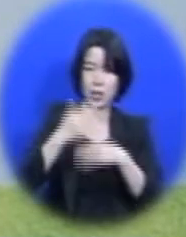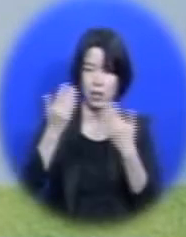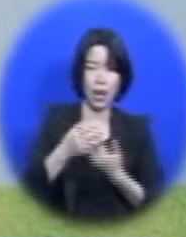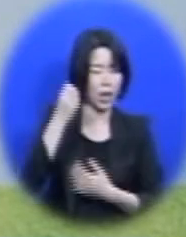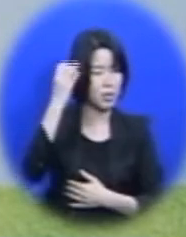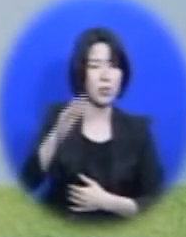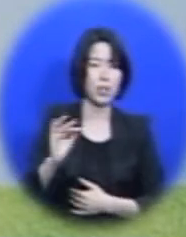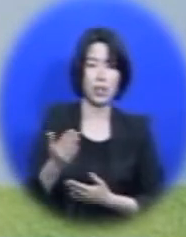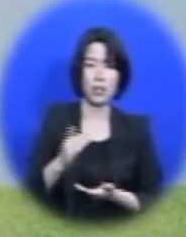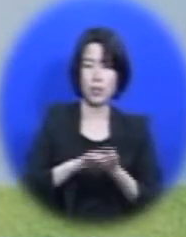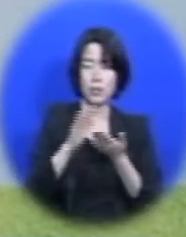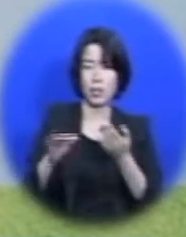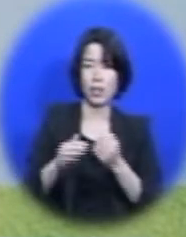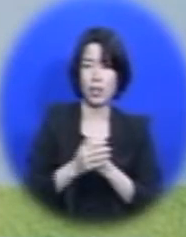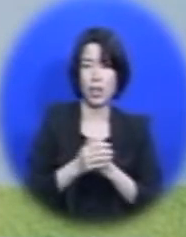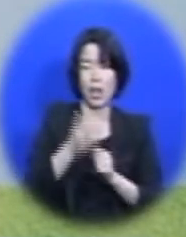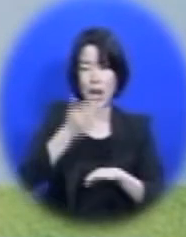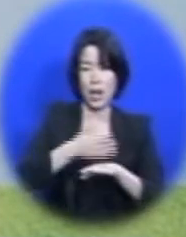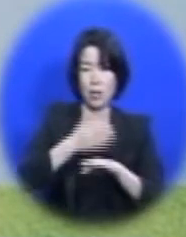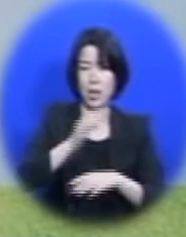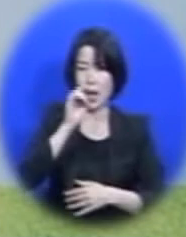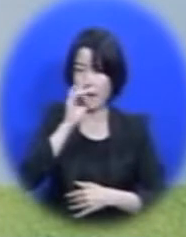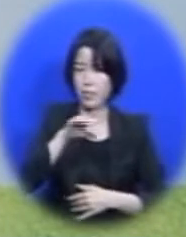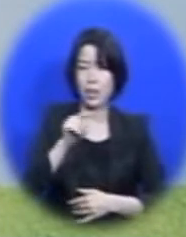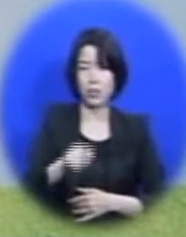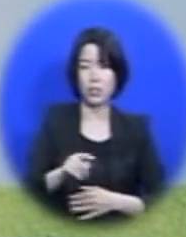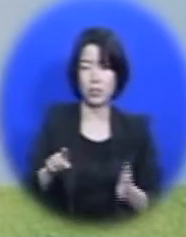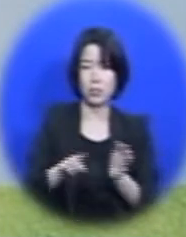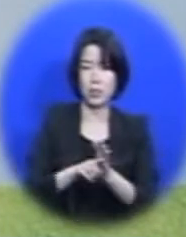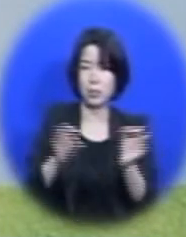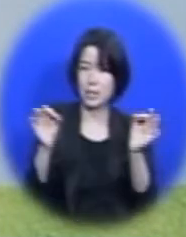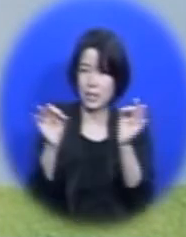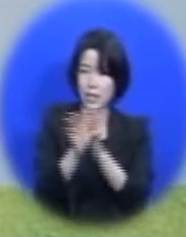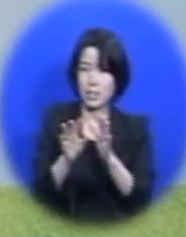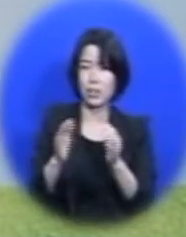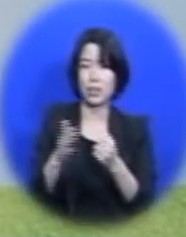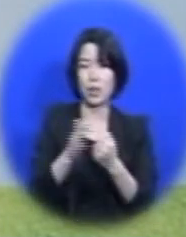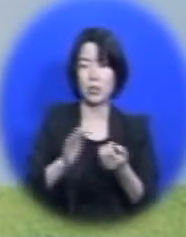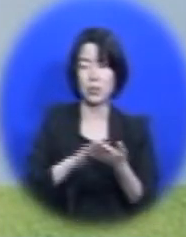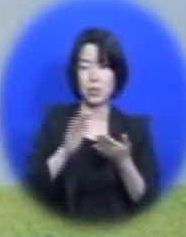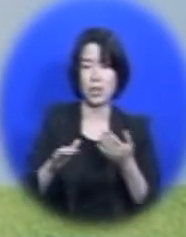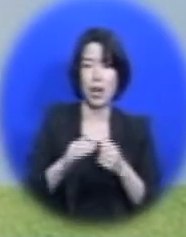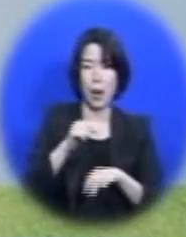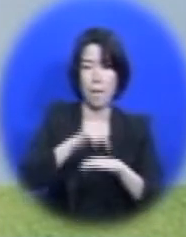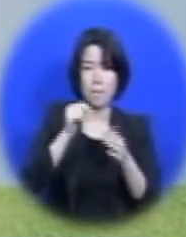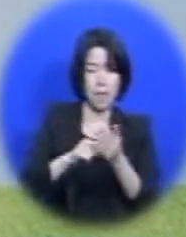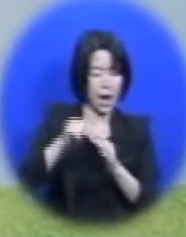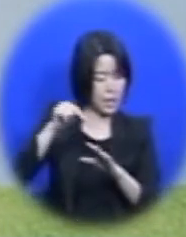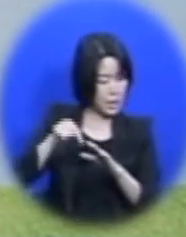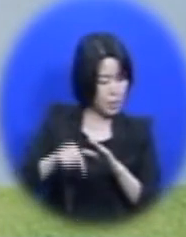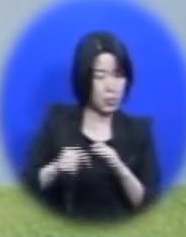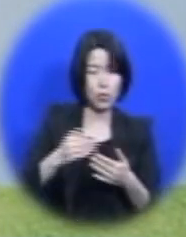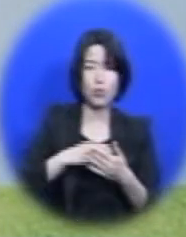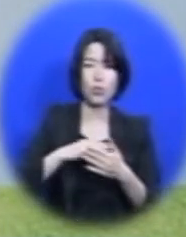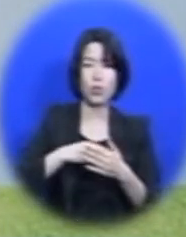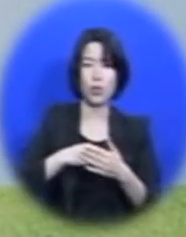됩니다. 감사가 안 되는 것은 믿음이 사라졌기 때문입니다. 마음 깊이 두려운